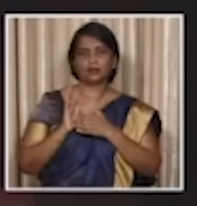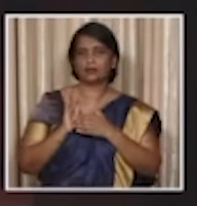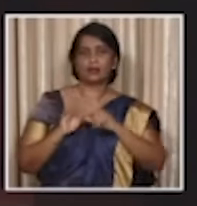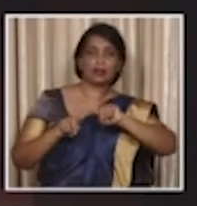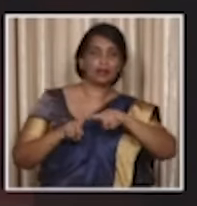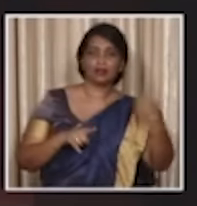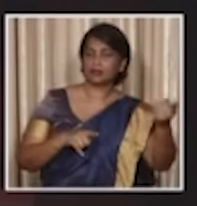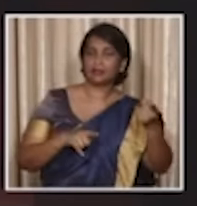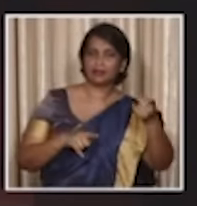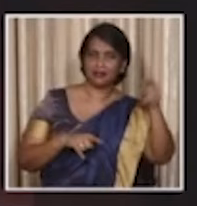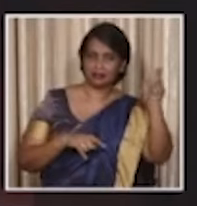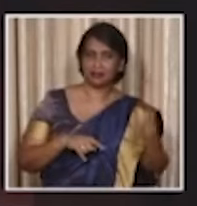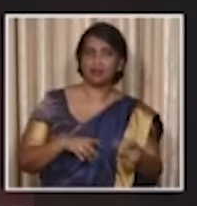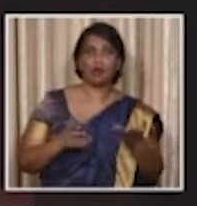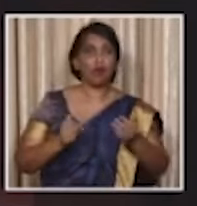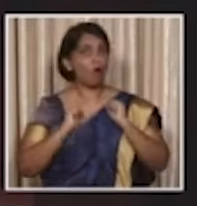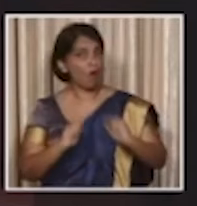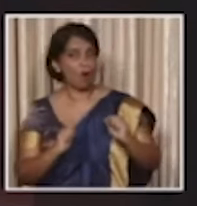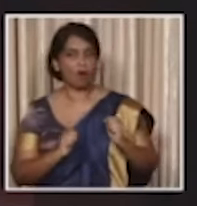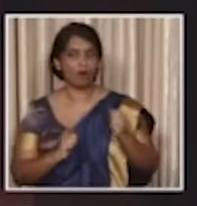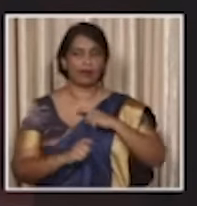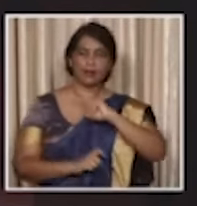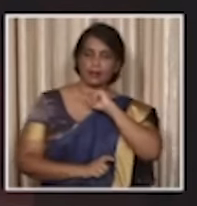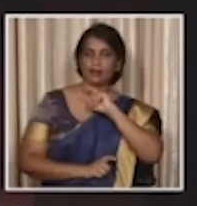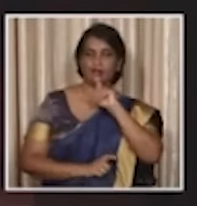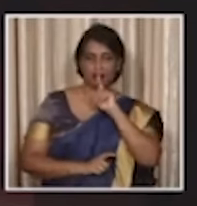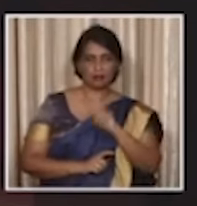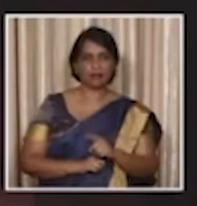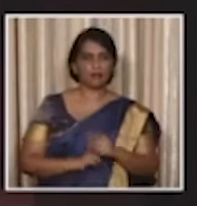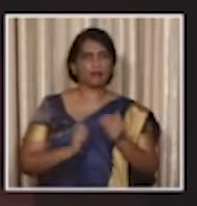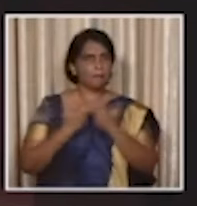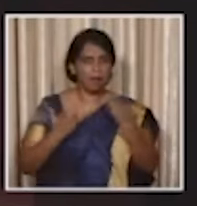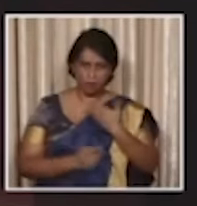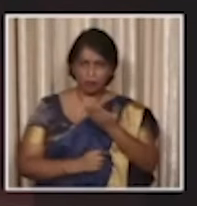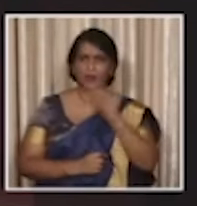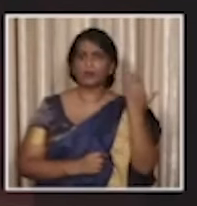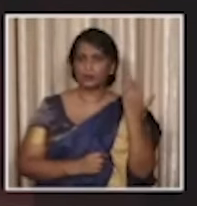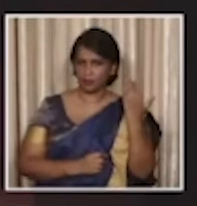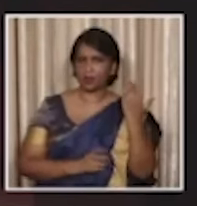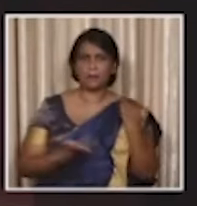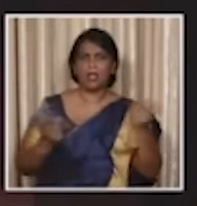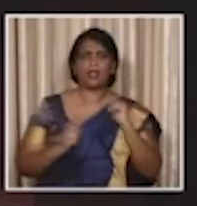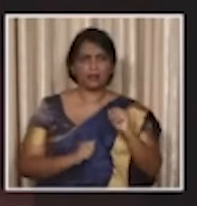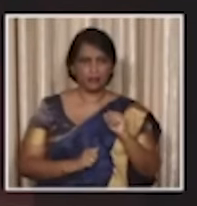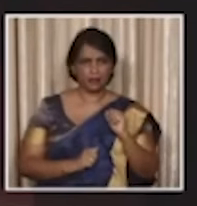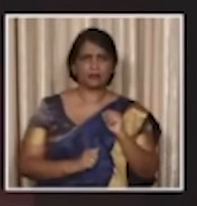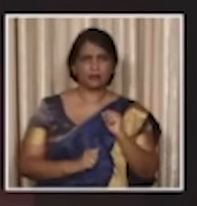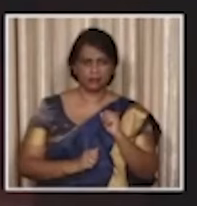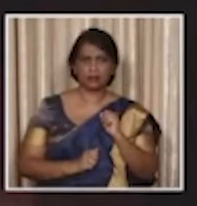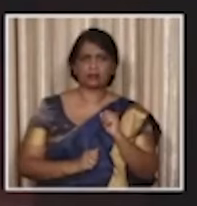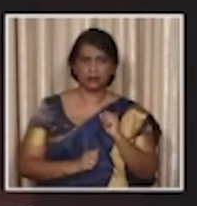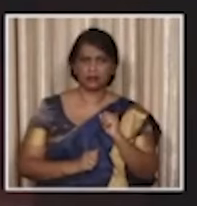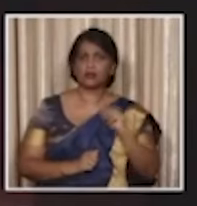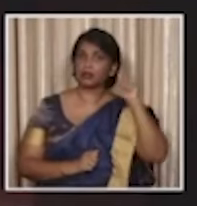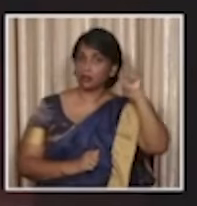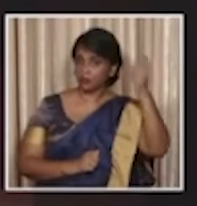හාදෙක් කොහොමද එහෙම කරන්න කියලා ලොකුට කෑ ගහනවා. මොකද කරන්න බැරි? මොකද කරන්න බැරි? දැන්